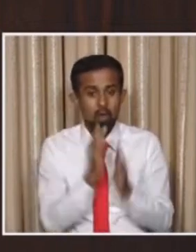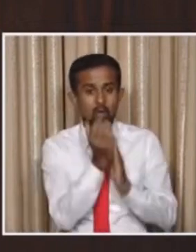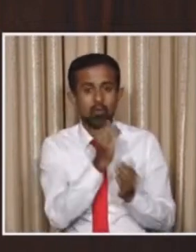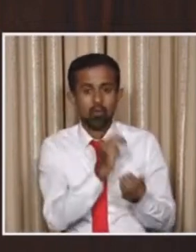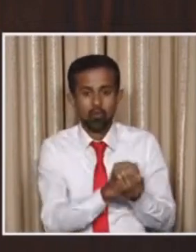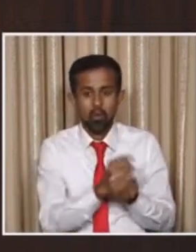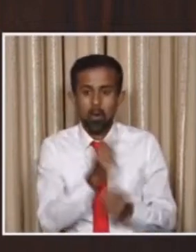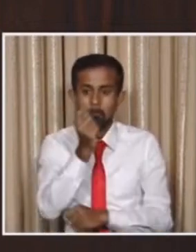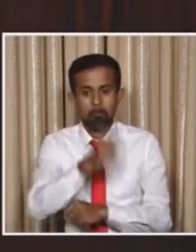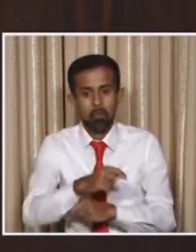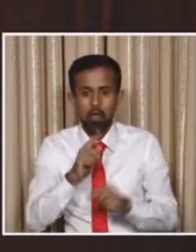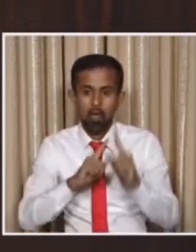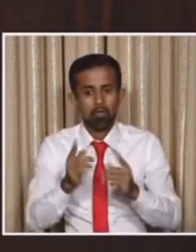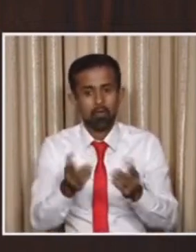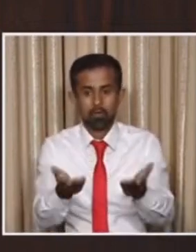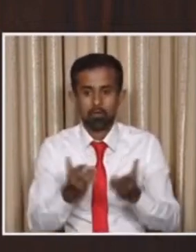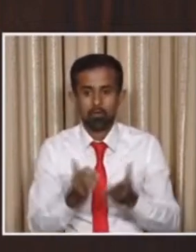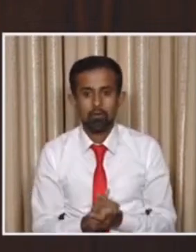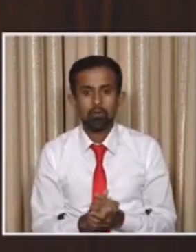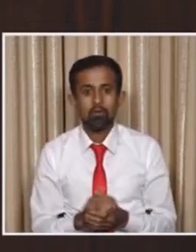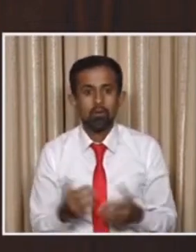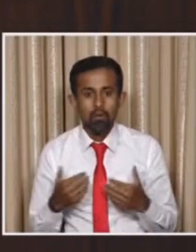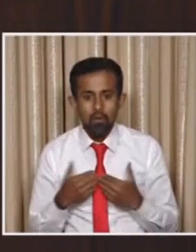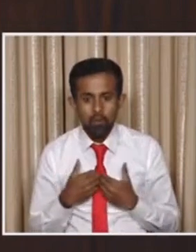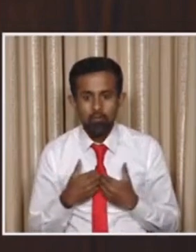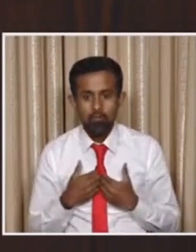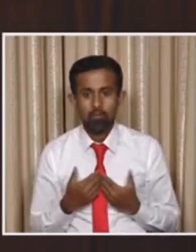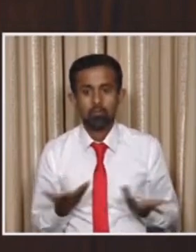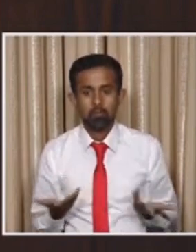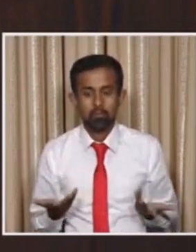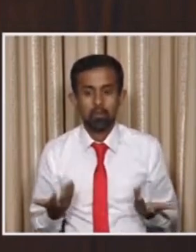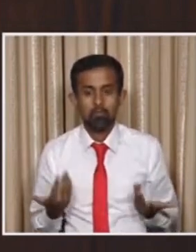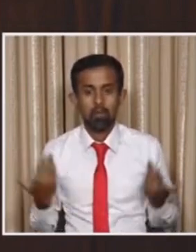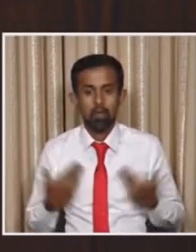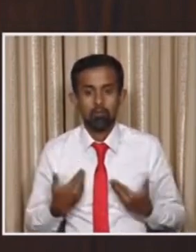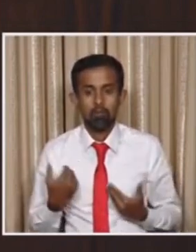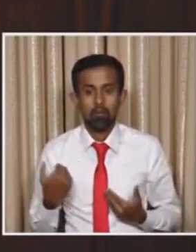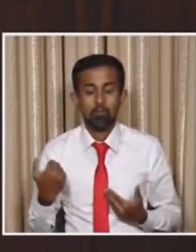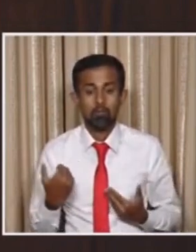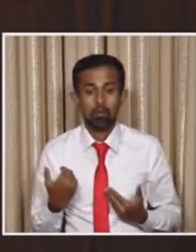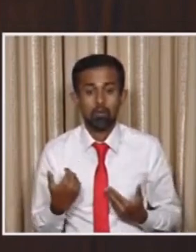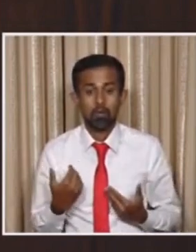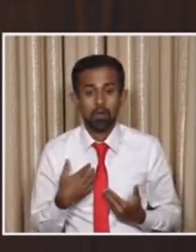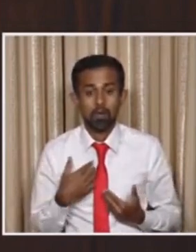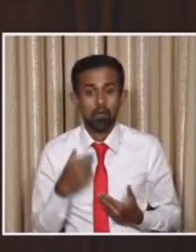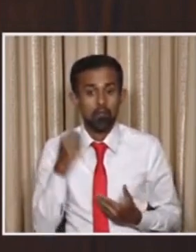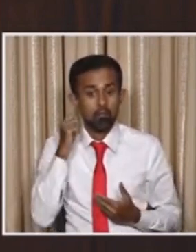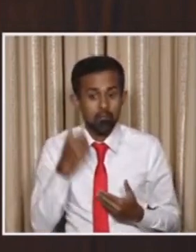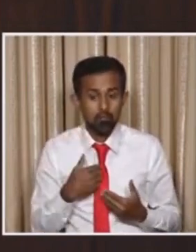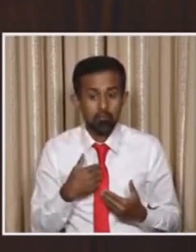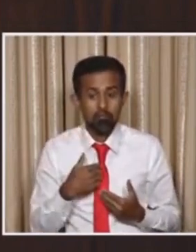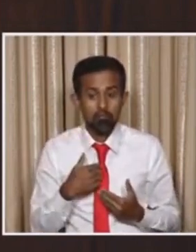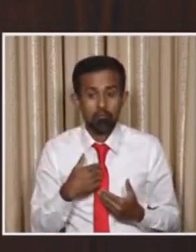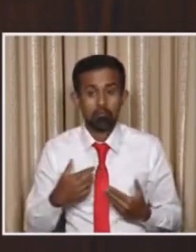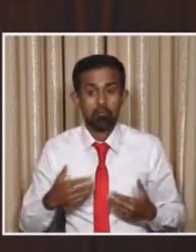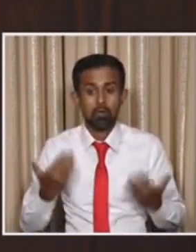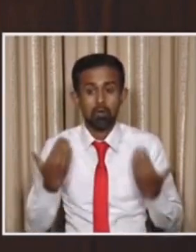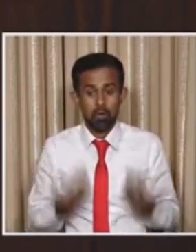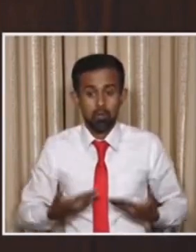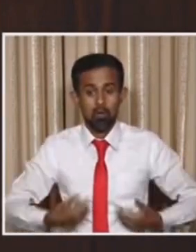ක්‍රමවේදයක් කතා කරන්න. නැත්තම් මේ අපිට මේ සිද්ධ වෙනවා මේ ඇවිල්ලා ගහලා මෙවත් අනික් කනත් අල්ලන තත්ත්වෙට පත් වෙන්න මේ කලිසම් ගලවන්න කන